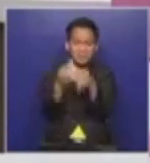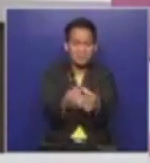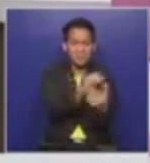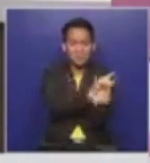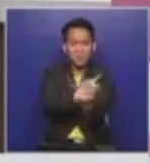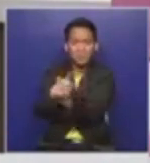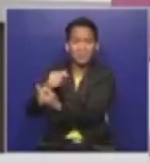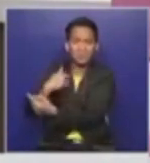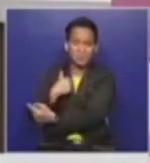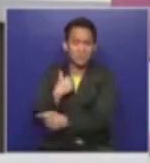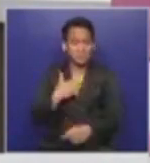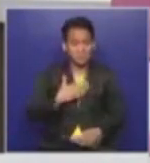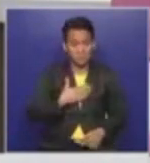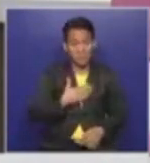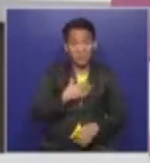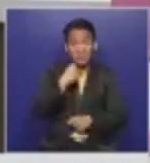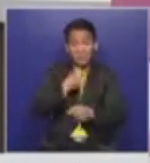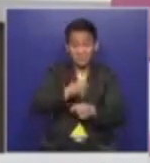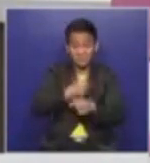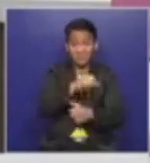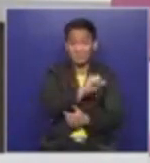เสือมหาด้วยความเรียกว่าอัดอั้นตันใจที่ที่เค้าไม่สามารถแก้ไขปัญหาได้ก็คือเรื่องของที่มีหมู่บ้านจัดสรรก็ดีหมู่บ้านที่เขาบอกว่าน้ำท่วมเรื่องของถนนหนทางเรื่องไฟฟ้าไม่สามารถแก้ไขได้เพราะอะไรเพราะว่าตรงนั้นไม่ได้เป็นที่ของสาธารณะเป็นที่ของเอกชนหรือหมู่บ้านจัดสรรเป็นความเดือดร้อนที่ยิ่งยวดสำหรับผู้ที่อยู่ในเขตน้ำท่วมนั้นเพราะว่าหลายที่นะครับที่ผมไปเจอมารู้สึกว่าเขาก็อัดอันใจก็มาระบายกับผู้แทนสมาชิกสภาเพื่อผมชื่อว่าทั้งในสภาทุกคนเจอหมดผมก็อยู่ดูแลพี่เราชนมาไม่ต่ำกว่า25ปีเพราะฉะนั้นเรื่องนี้เป็นเรื่องที่ในต่างจังหวัดเขาอัดอั้นตันใจ